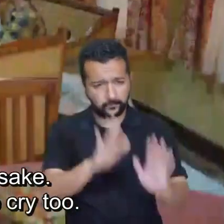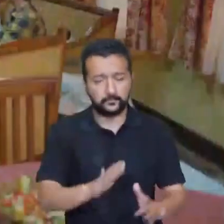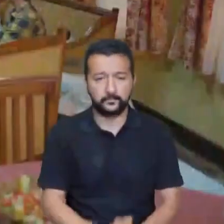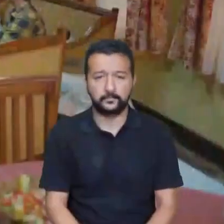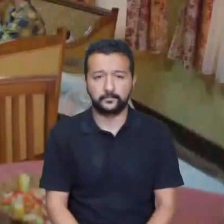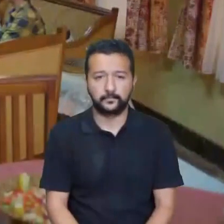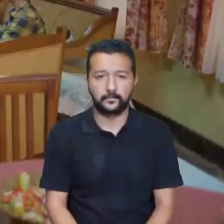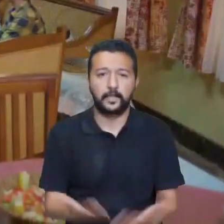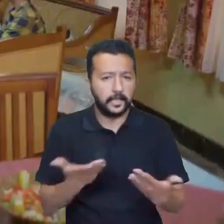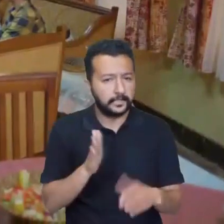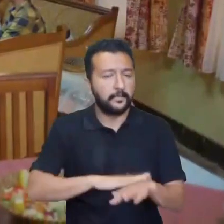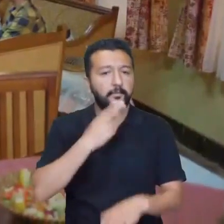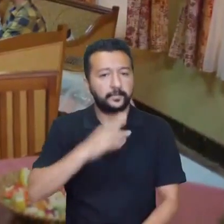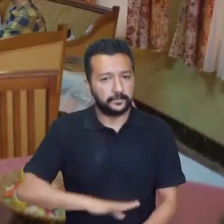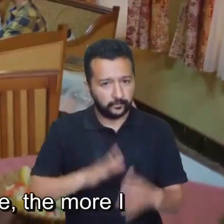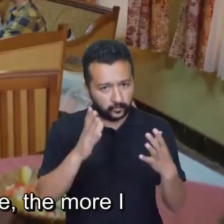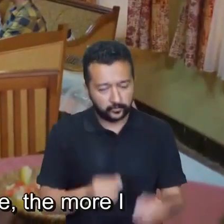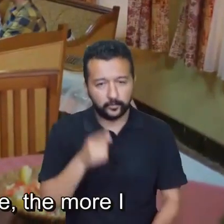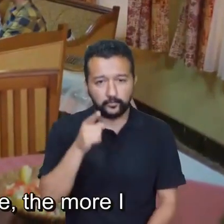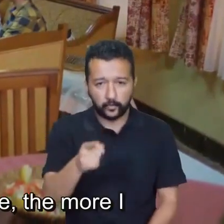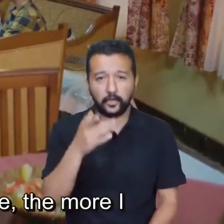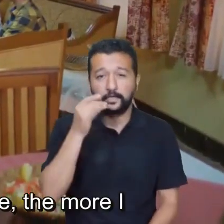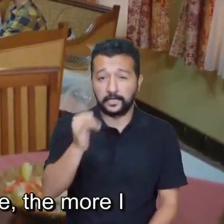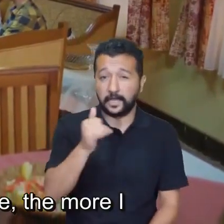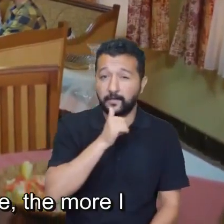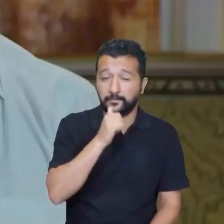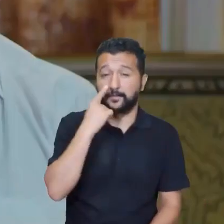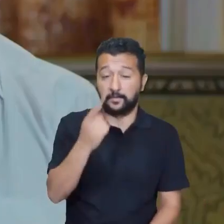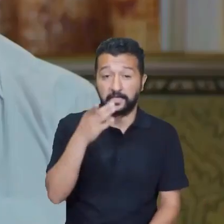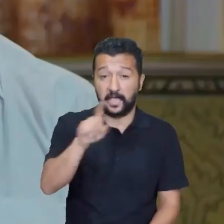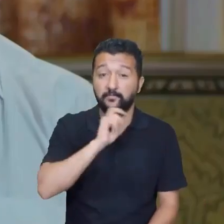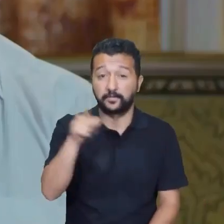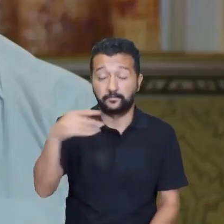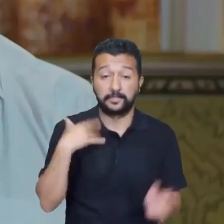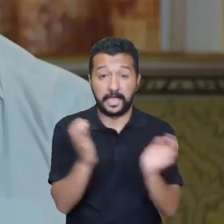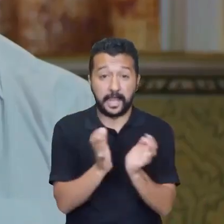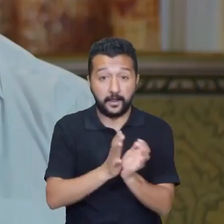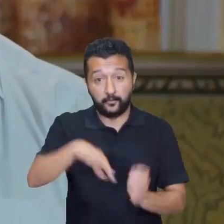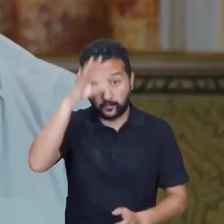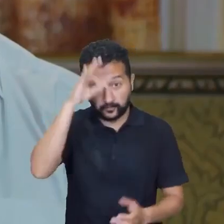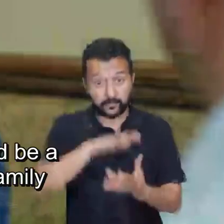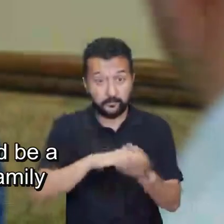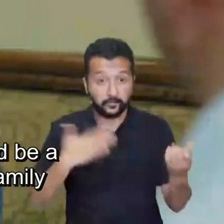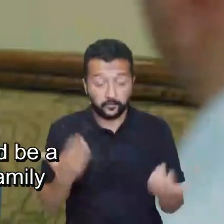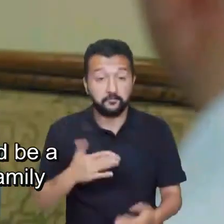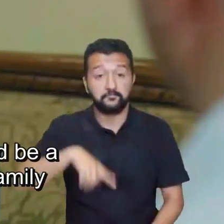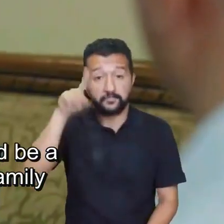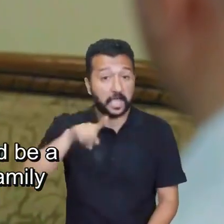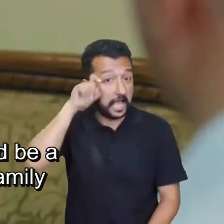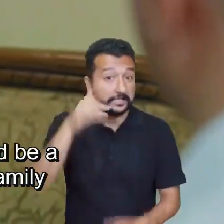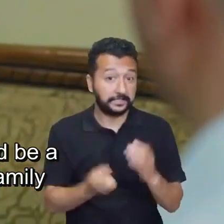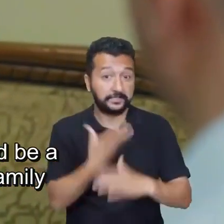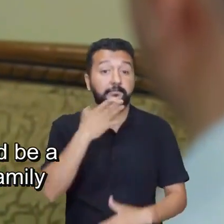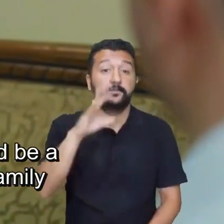ağlatacaksın. Nasıl yapmam be kızım? Bu Hayti amcana baktıkça bizim aileden üniversite mezunu gün görmüş